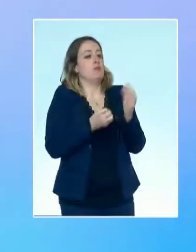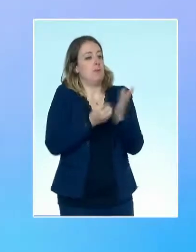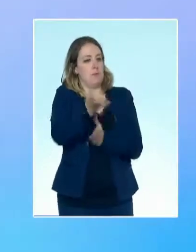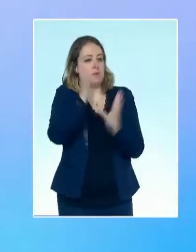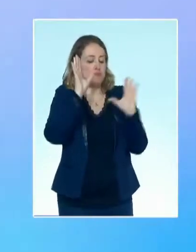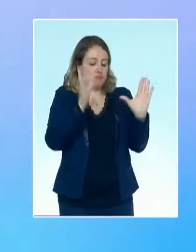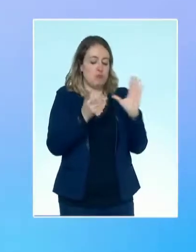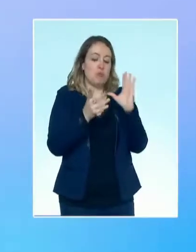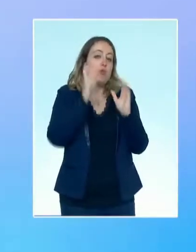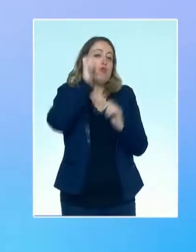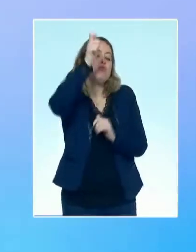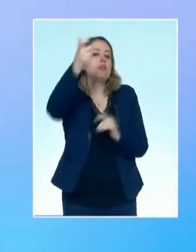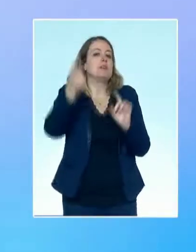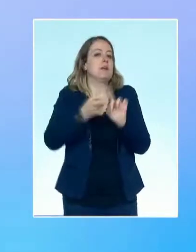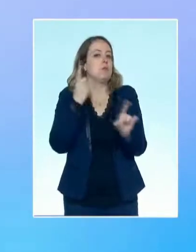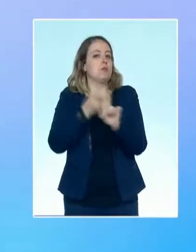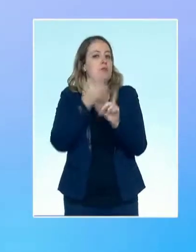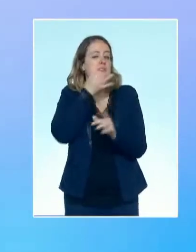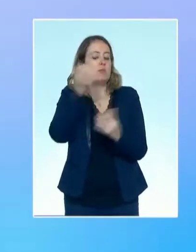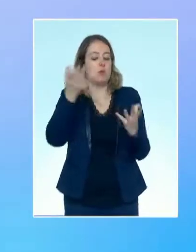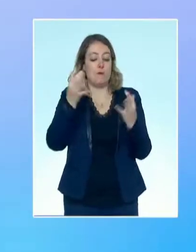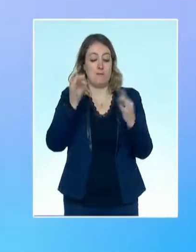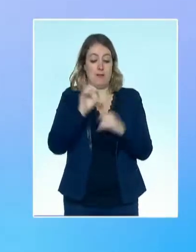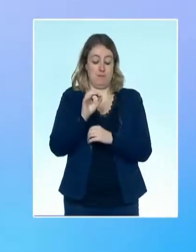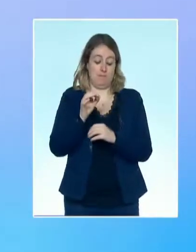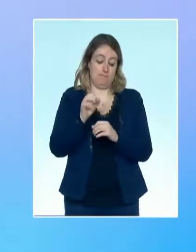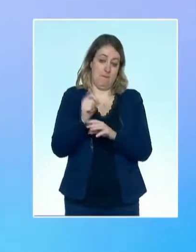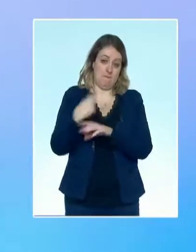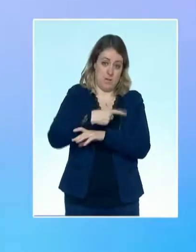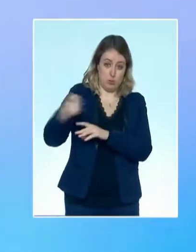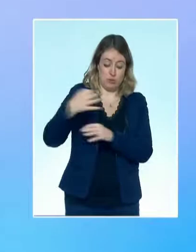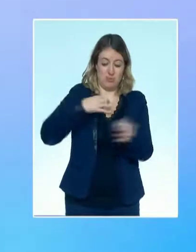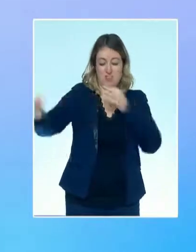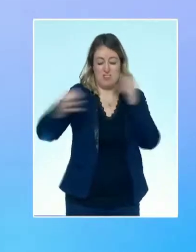de bon sens. C'est que le virus circule partout en Europe. Il n'y a pas un pays européen qui...